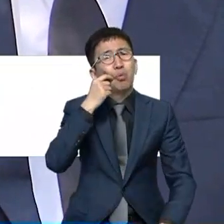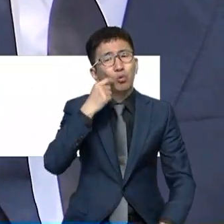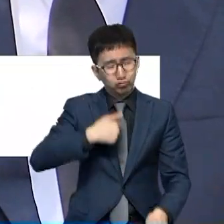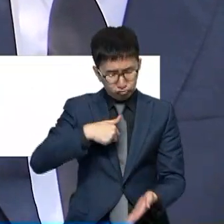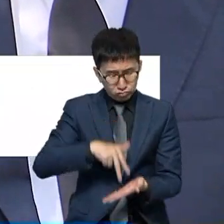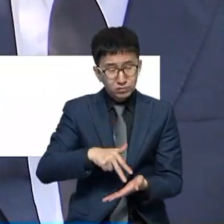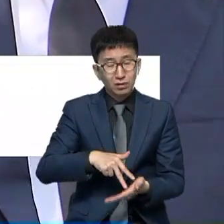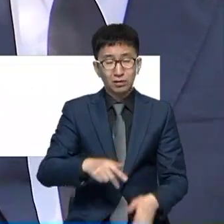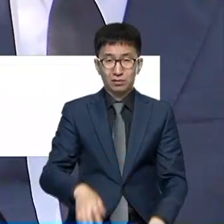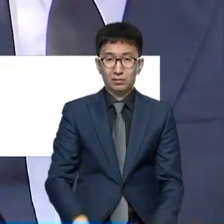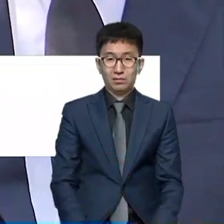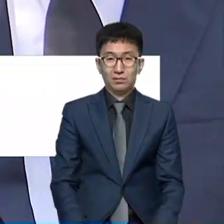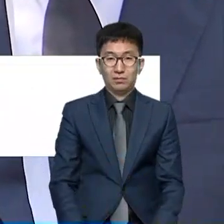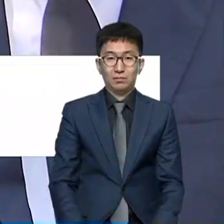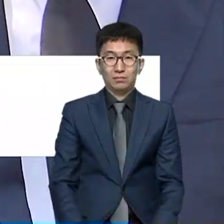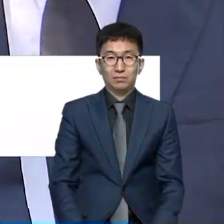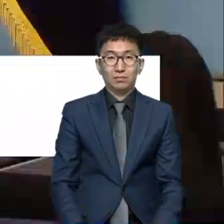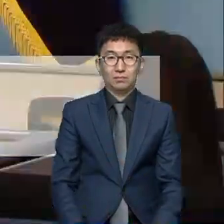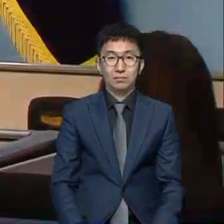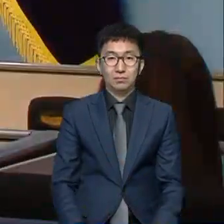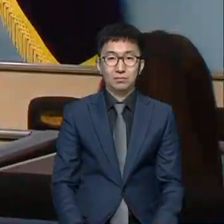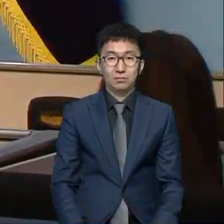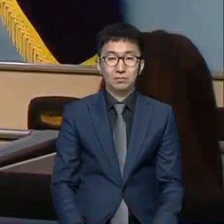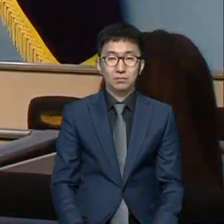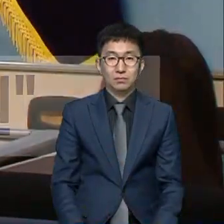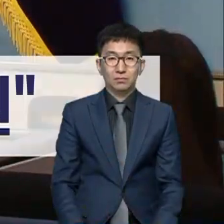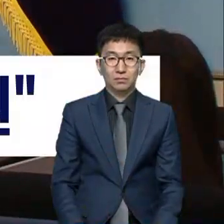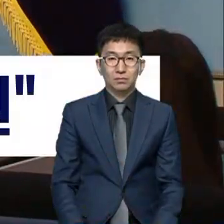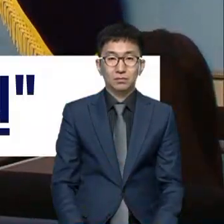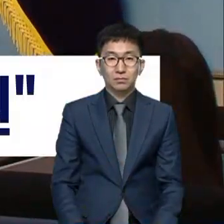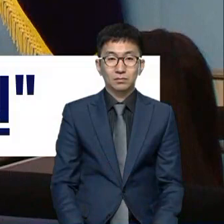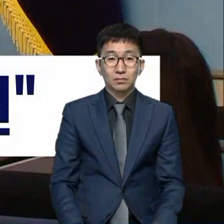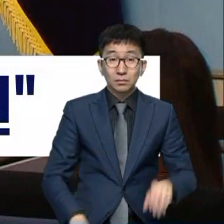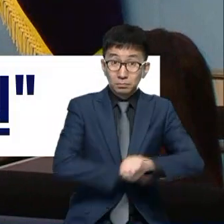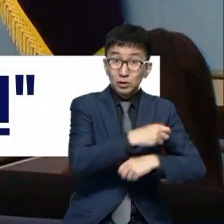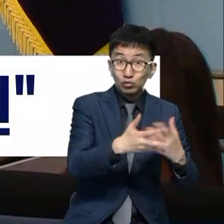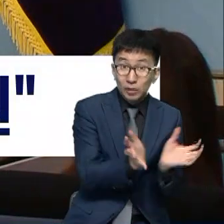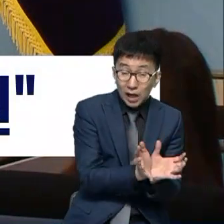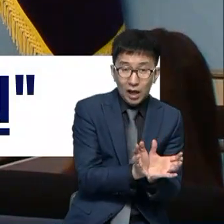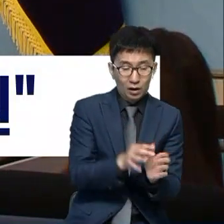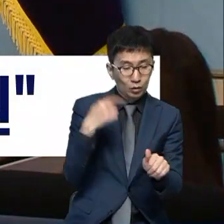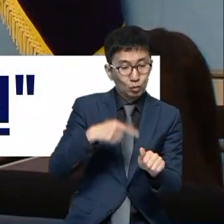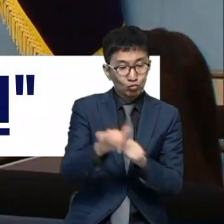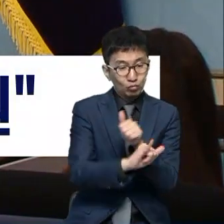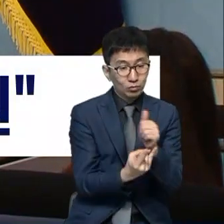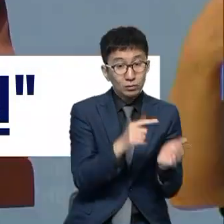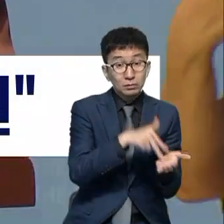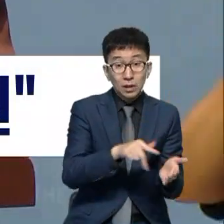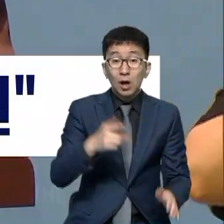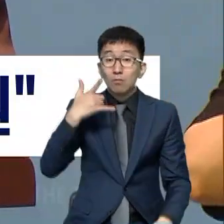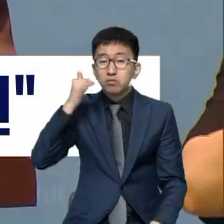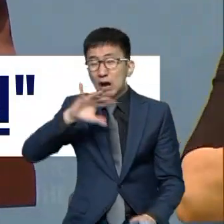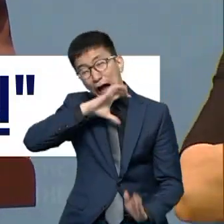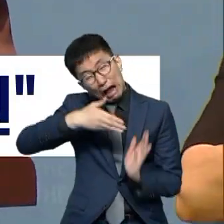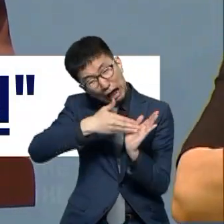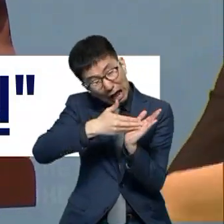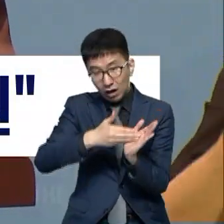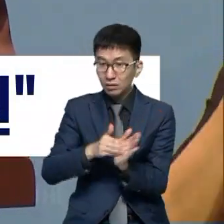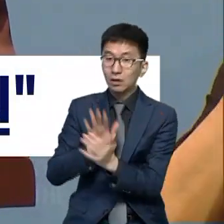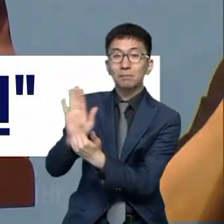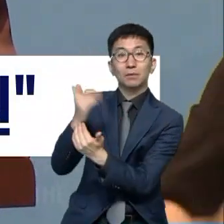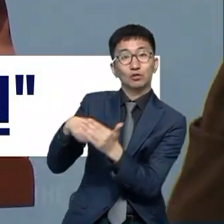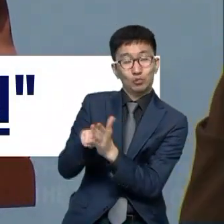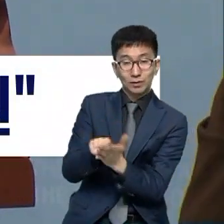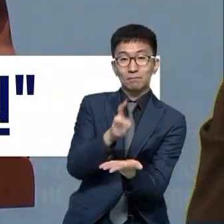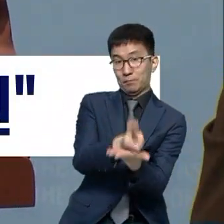풀수 있는 그런 접근 방식이 아닙니다. 야당 교육위원들은 학부모들의 과도한 민원을 방지하는 교원